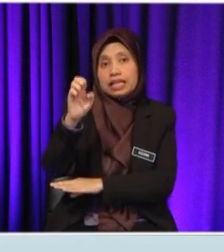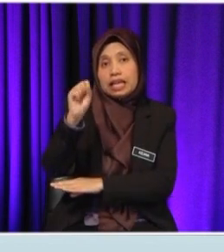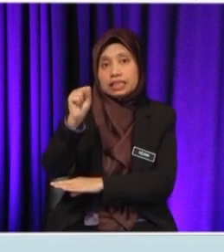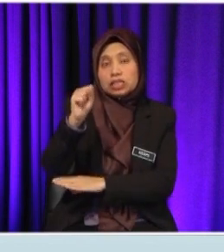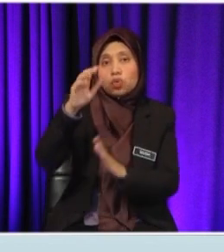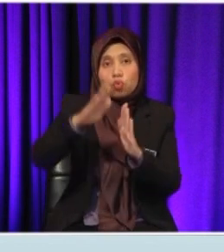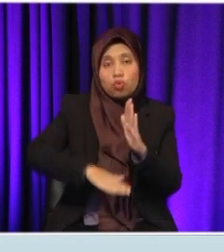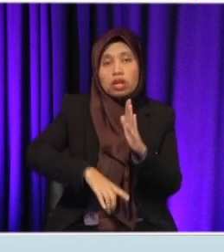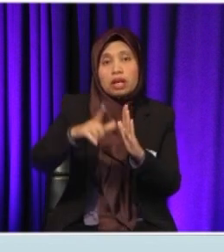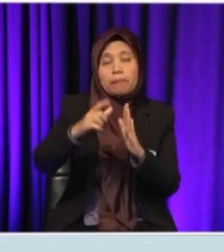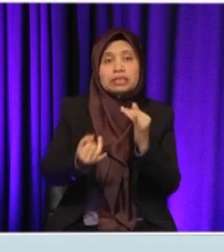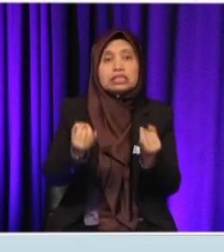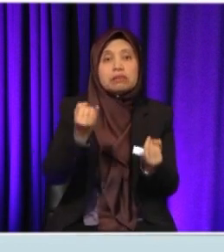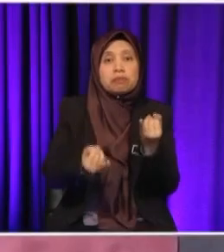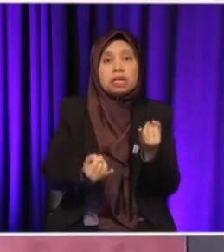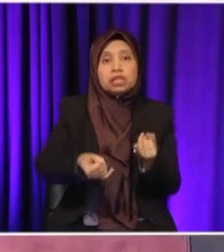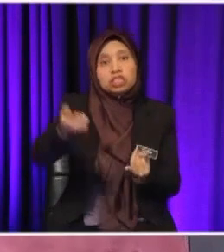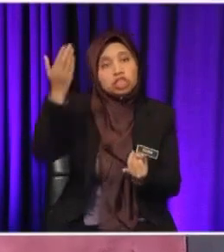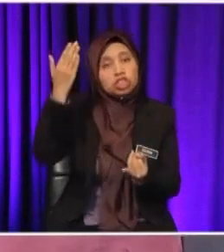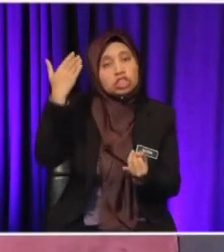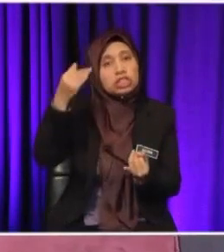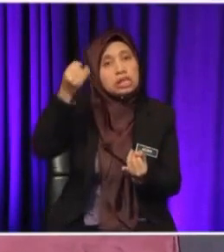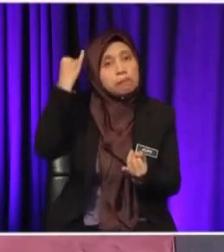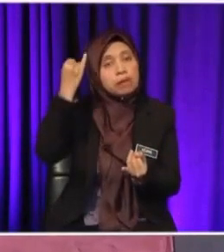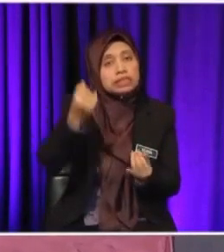kurang lebih seimbang. Maknanya diimbas kembali